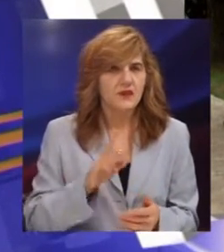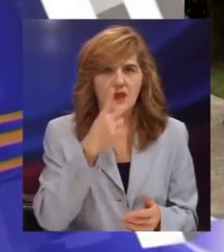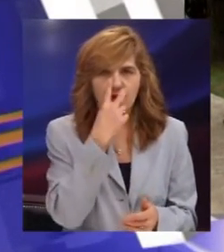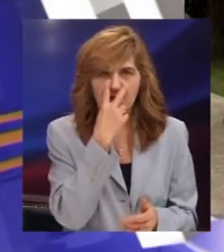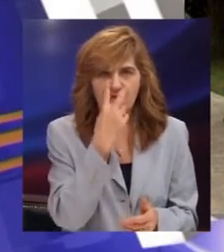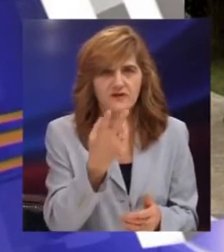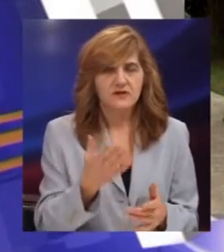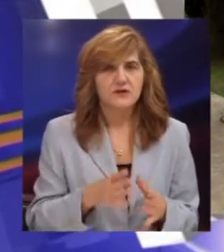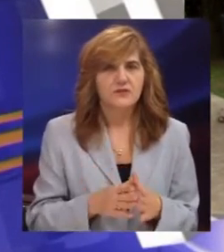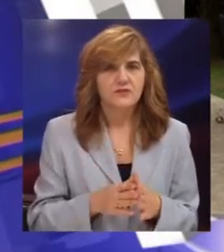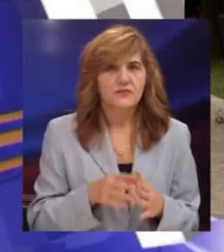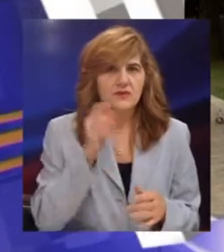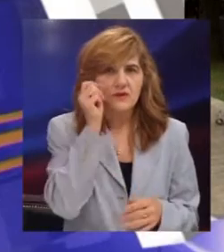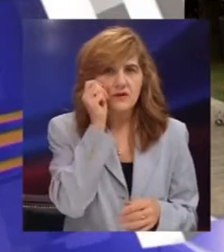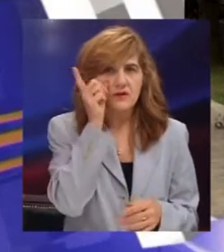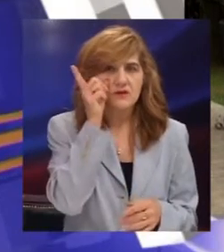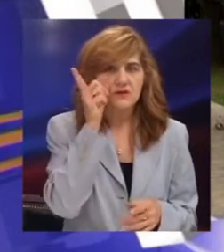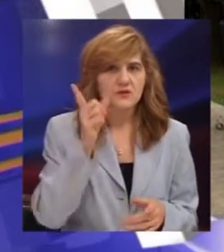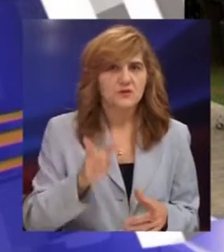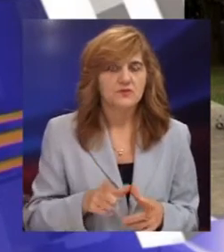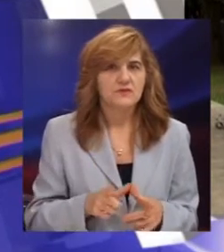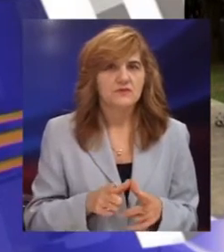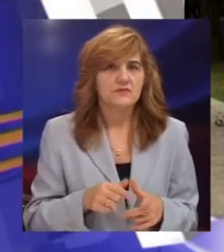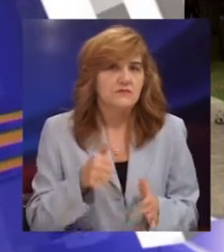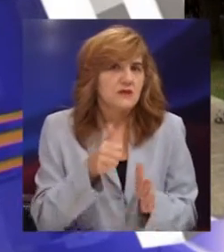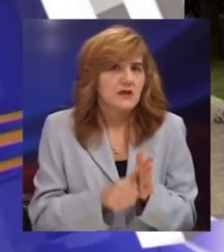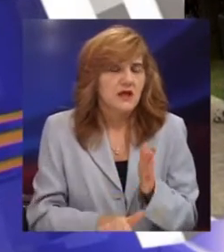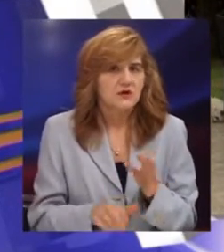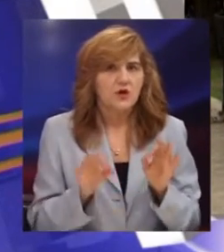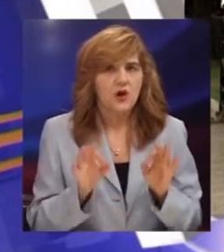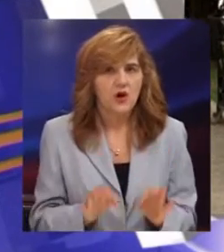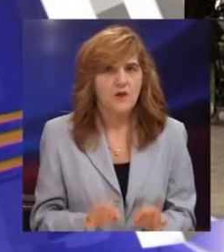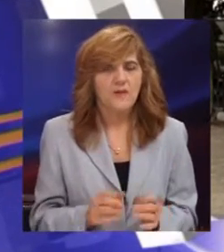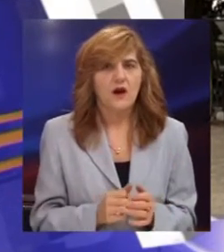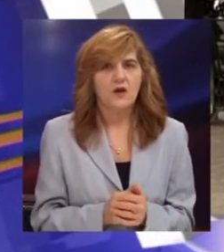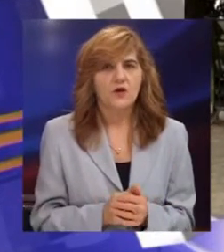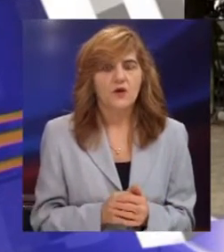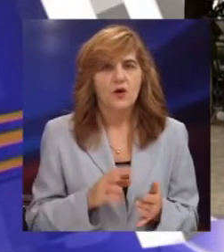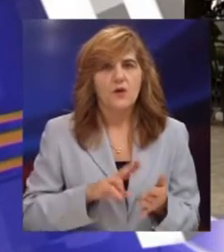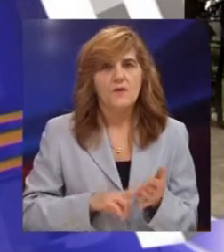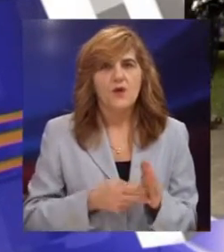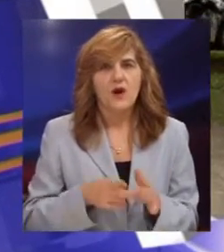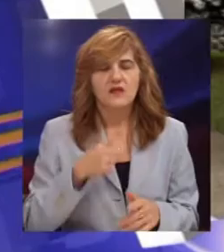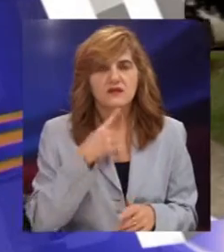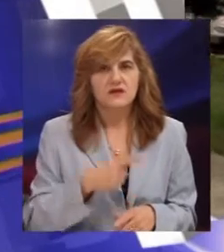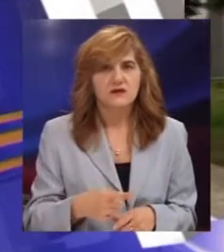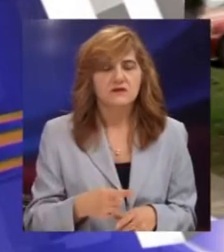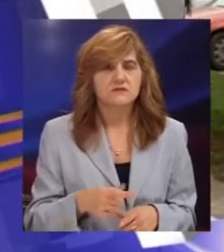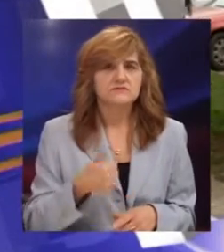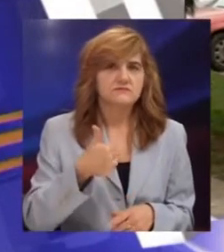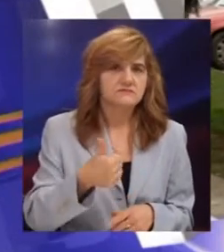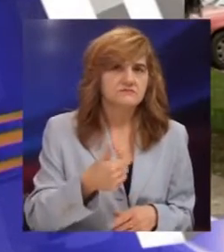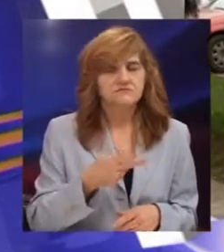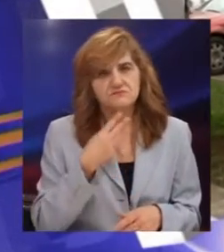Ne vidim nikakvo začuđujuće dejstvo. Jednostavno to je normalno. Politika je